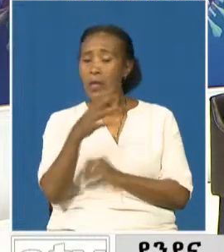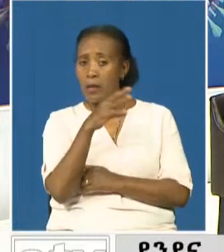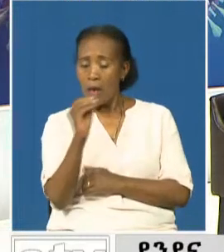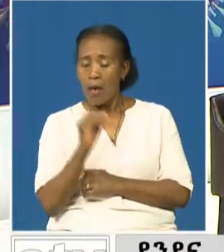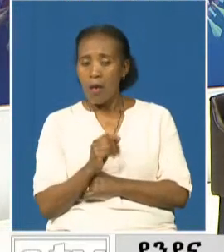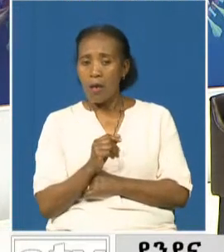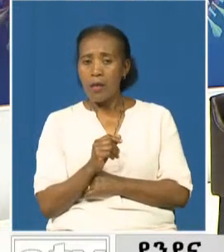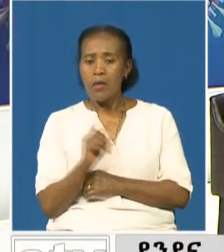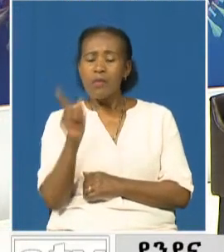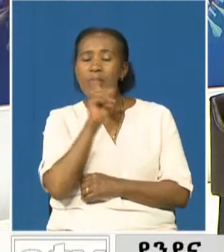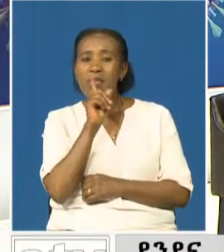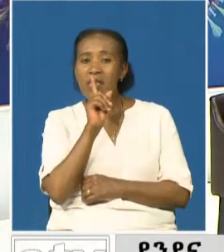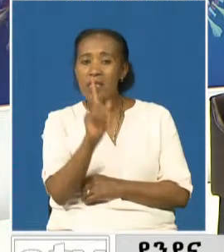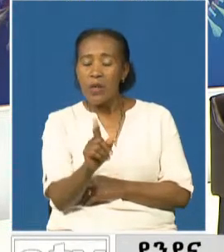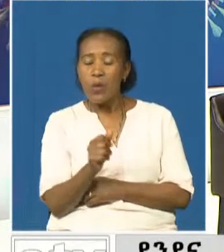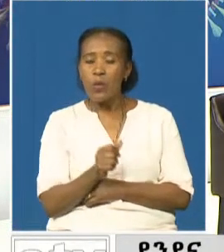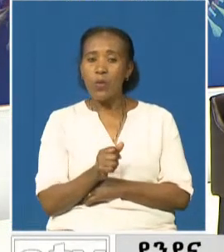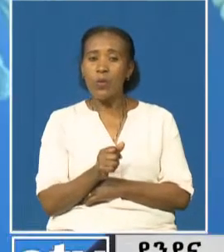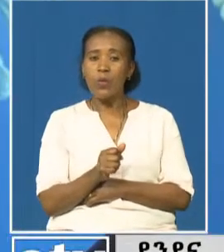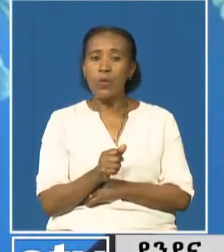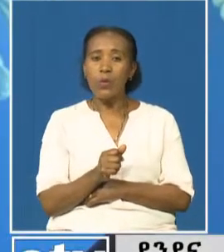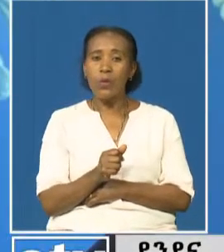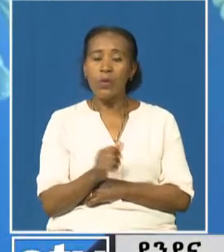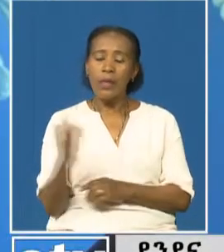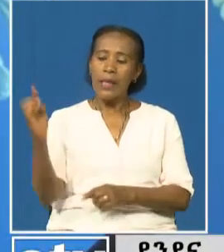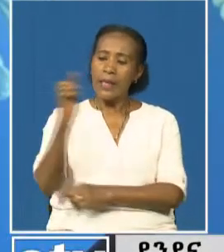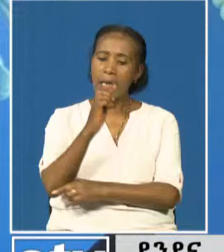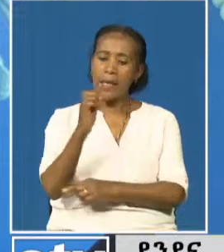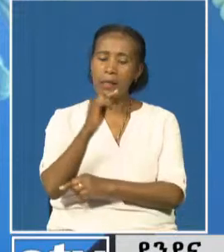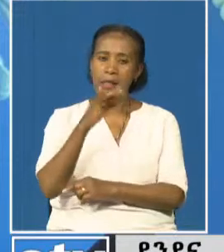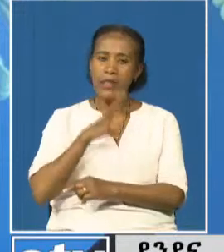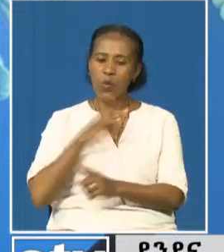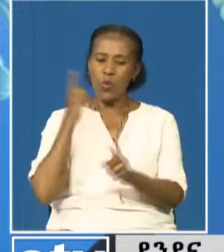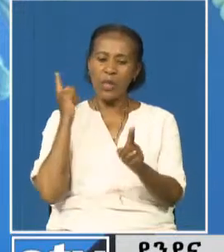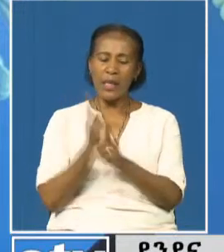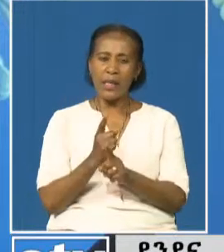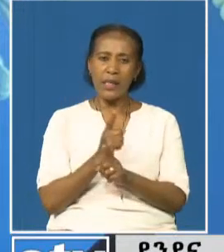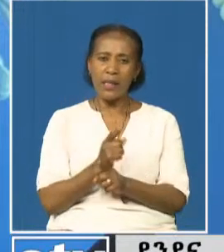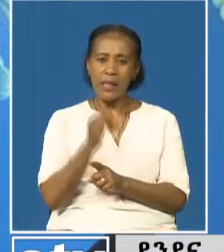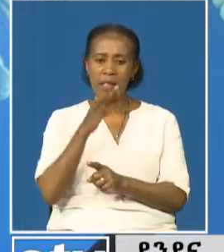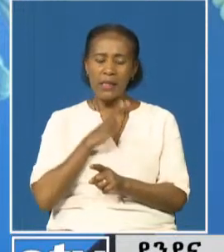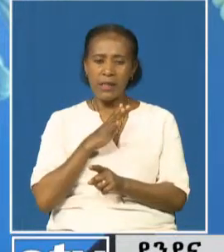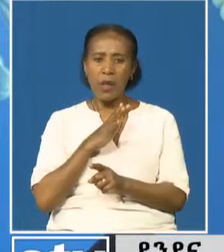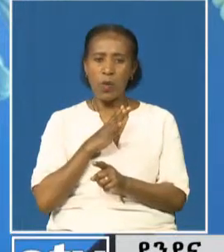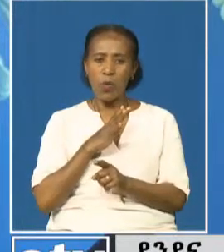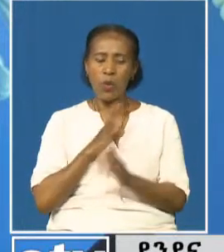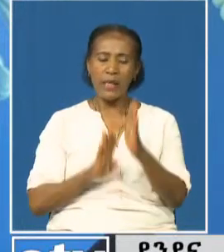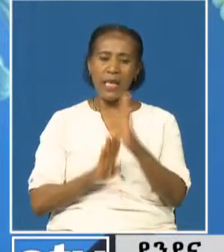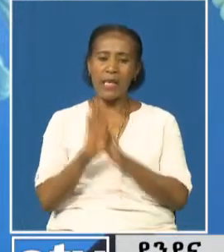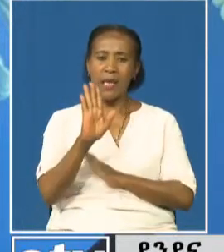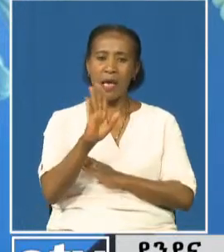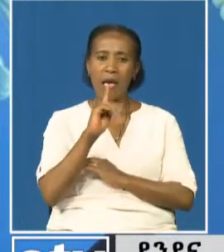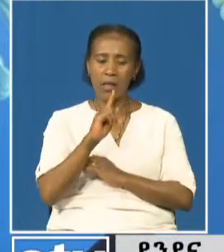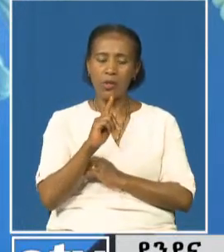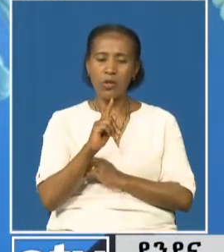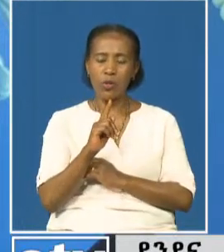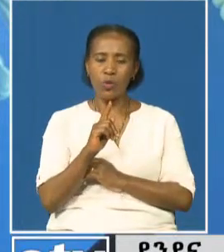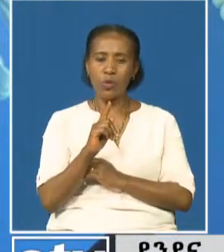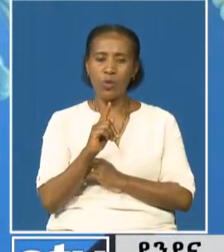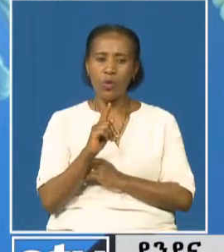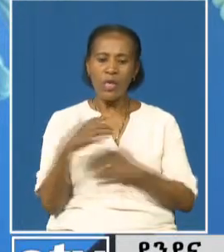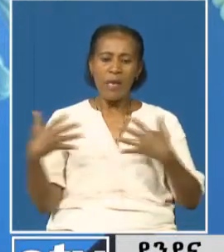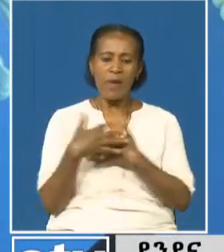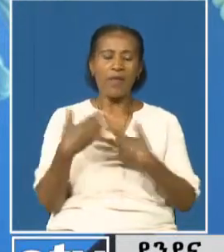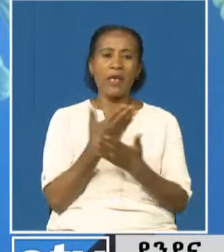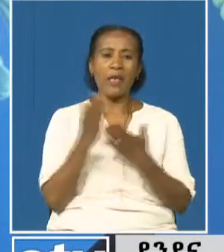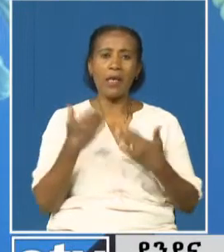እና ምንድነው ቀን ቀን ሰው እንዴት ነው ልክ ሰው እንዳስገደዳቸው የመሰልቡ